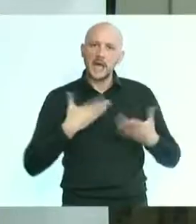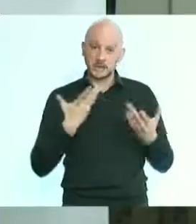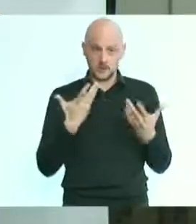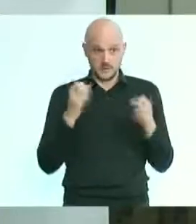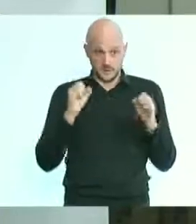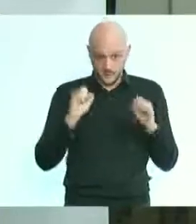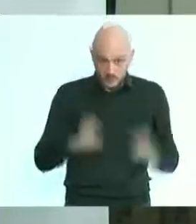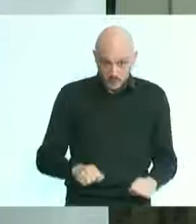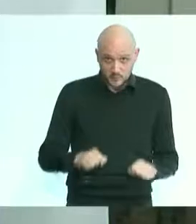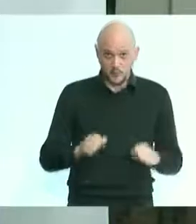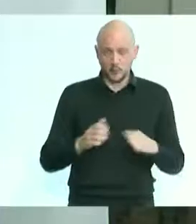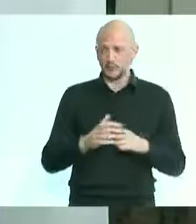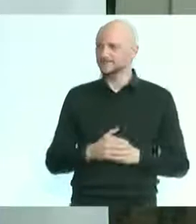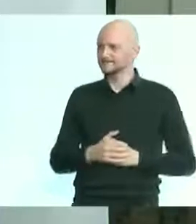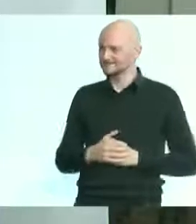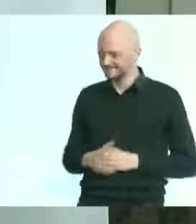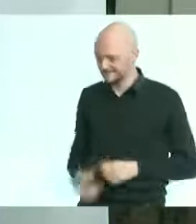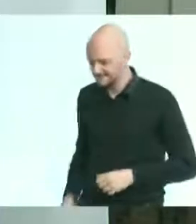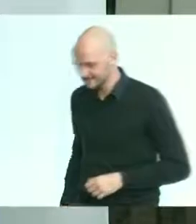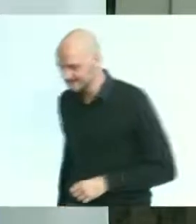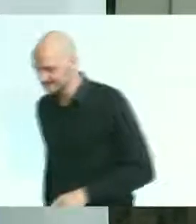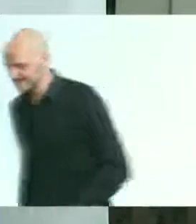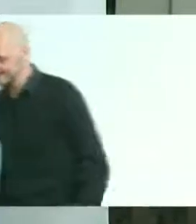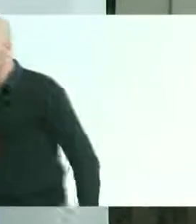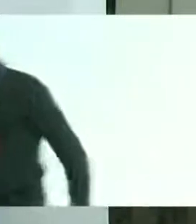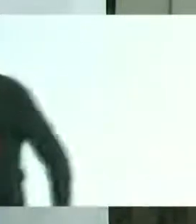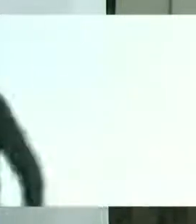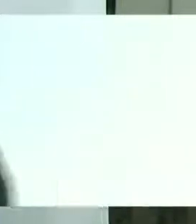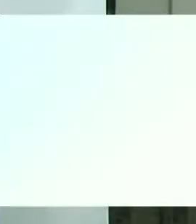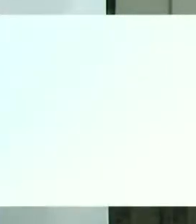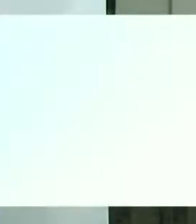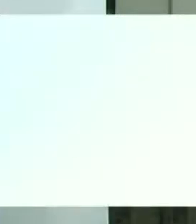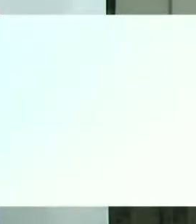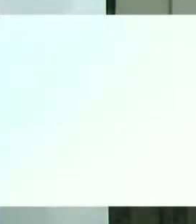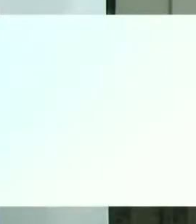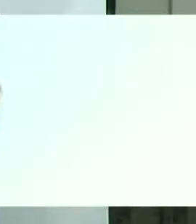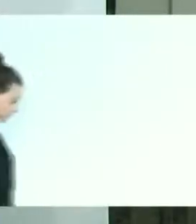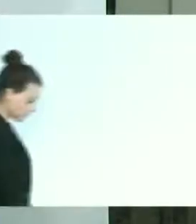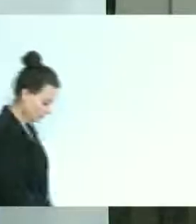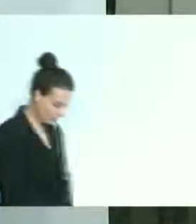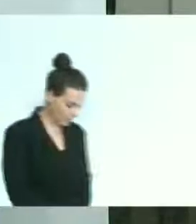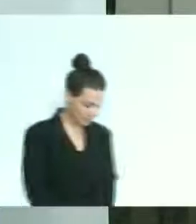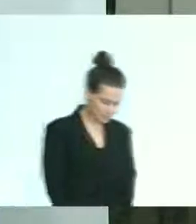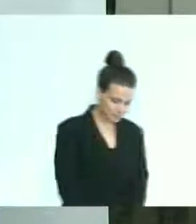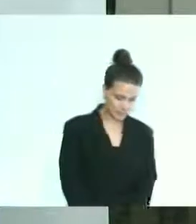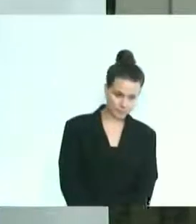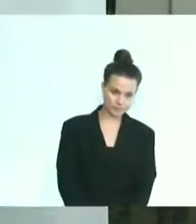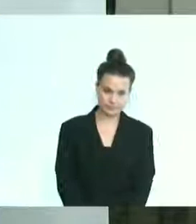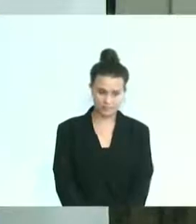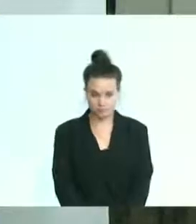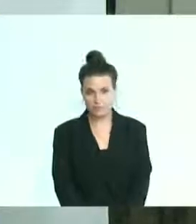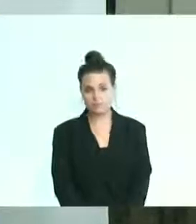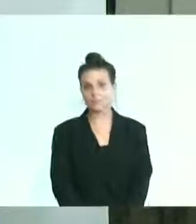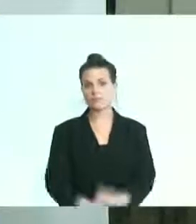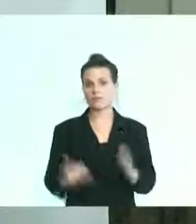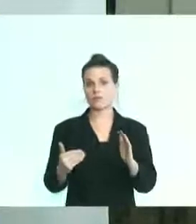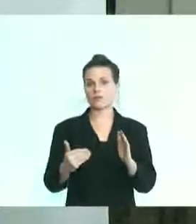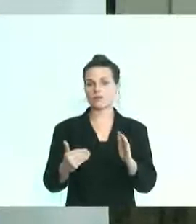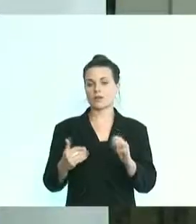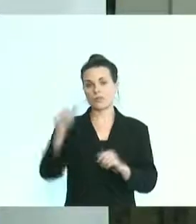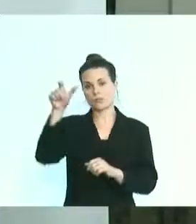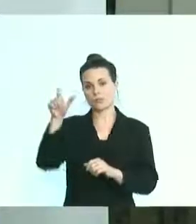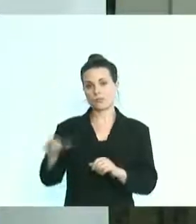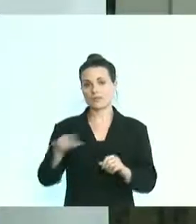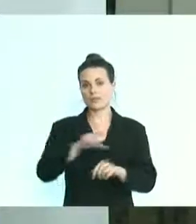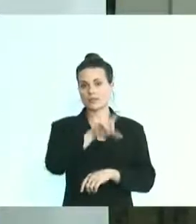main l'amélioration de la circulation de leurs citoyens dans leur cité. Toujours de Franck Seret, quel est l'état